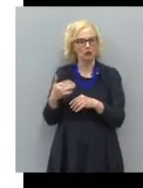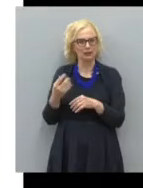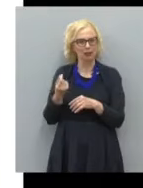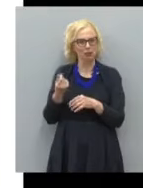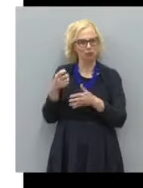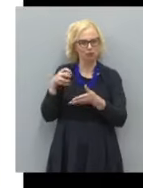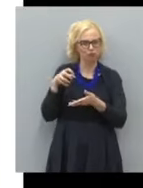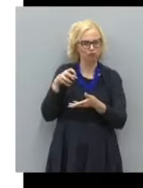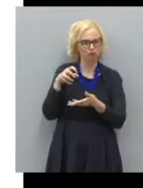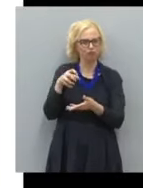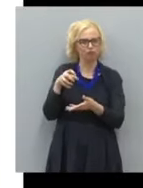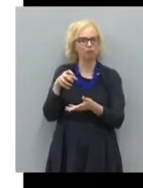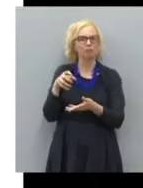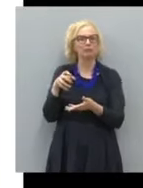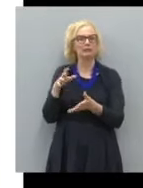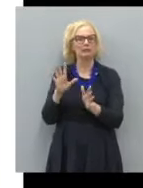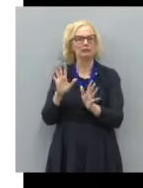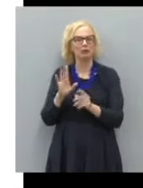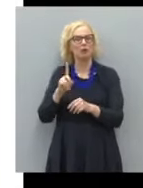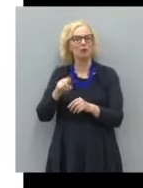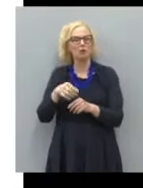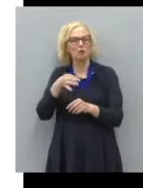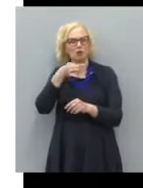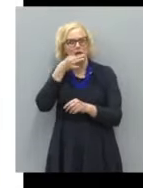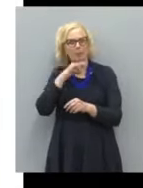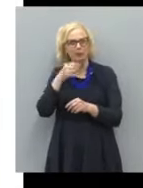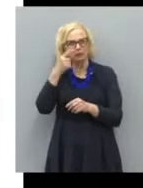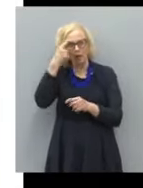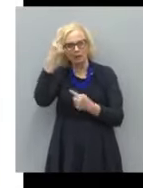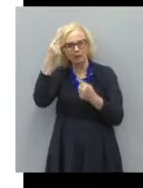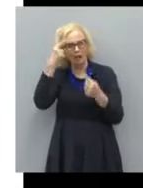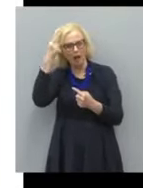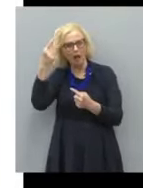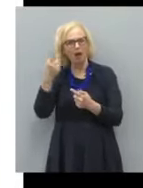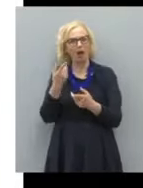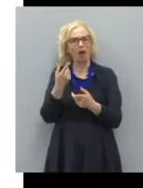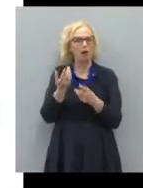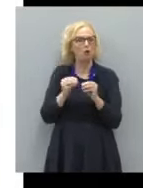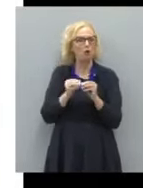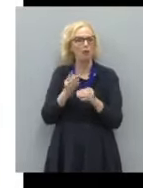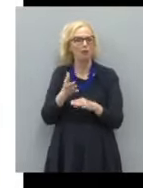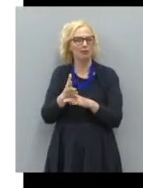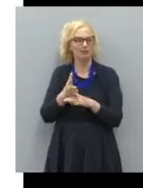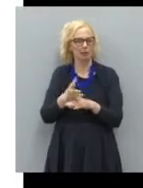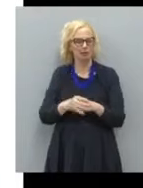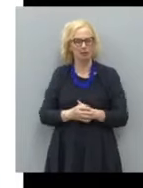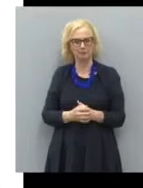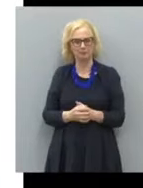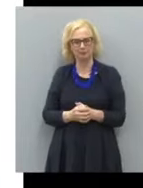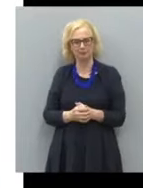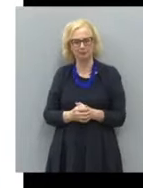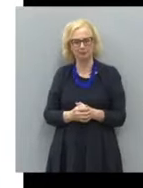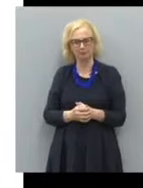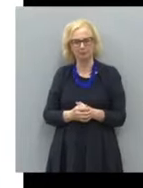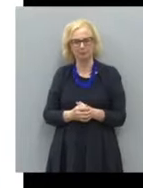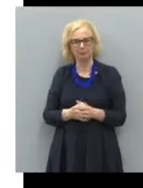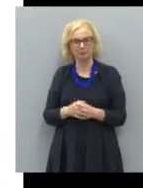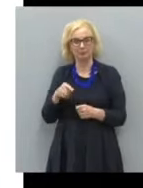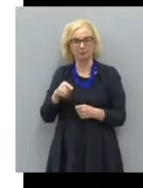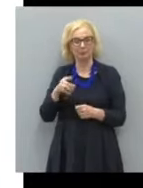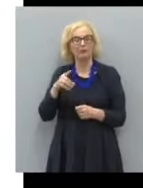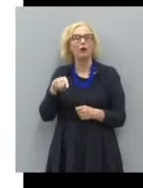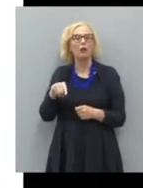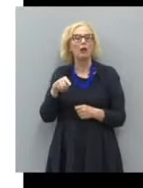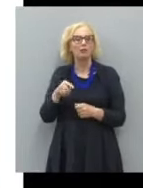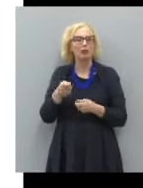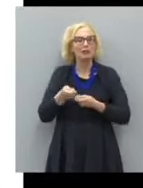di risorse di capacità anche di ideare misure e organizzare gli interventi ecco questo tipo di buste spinta